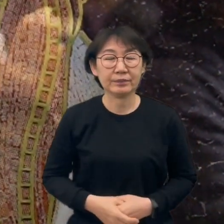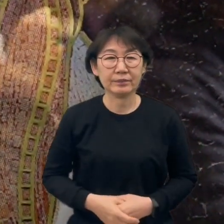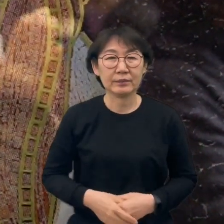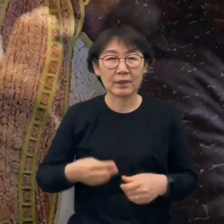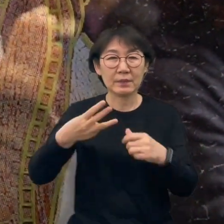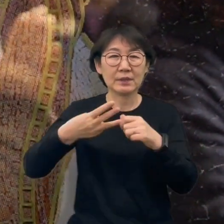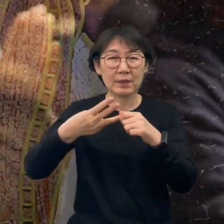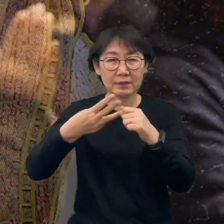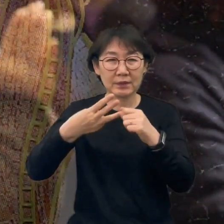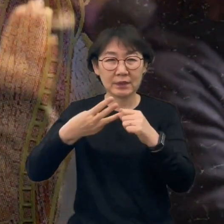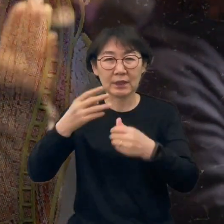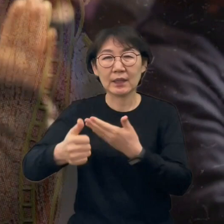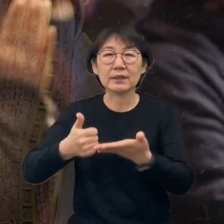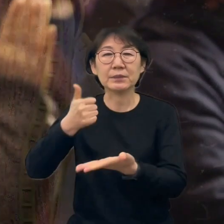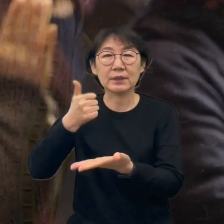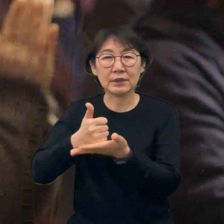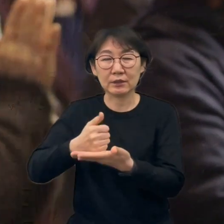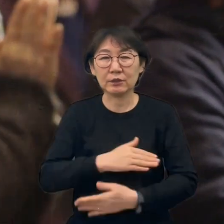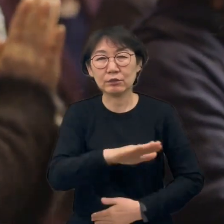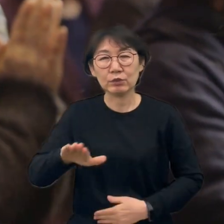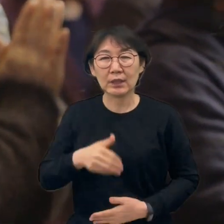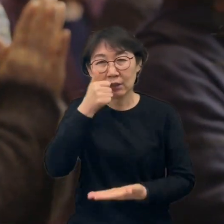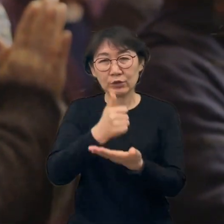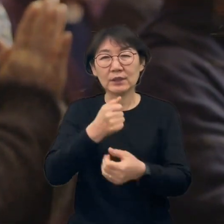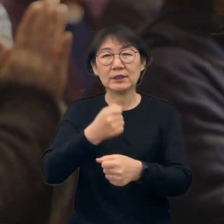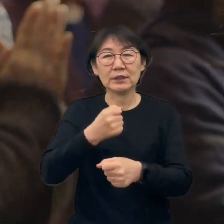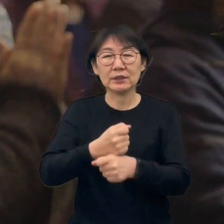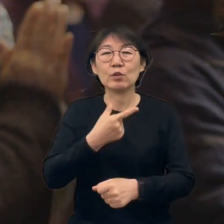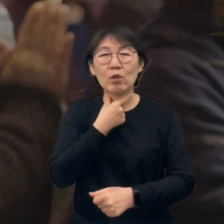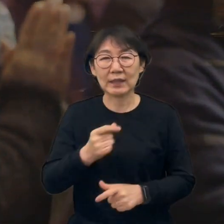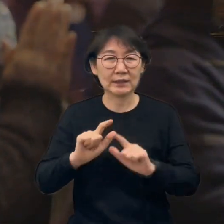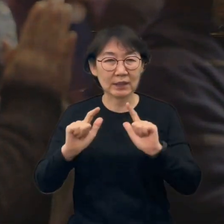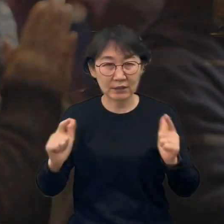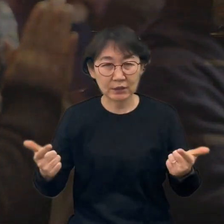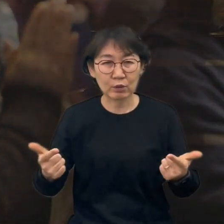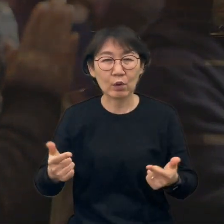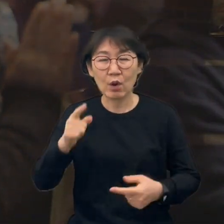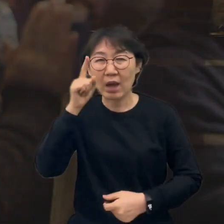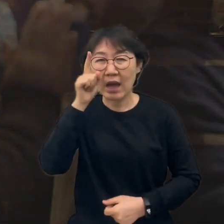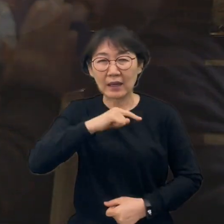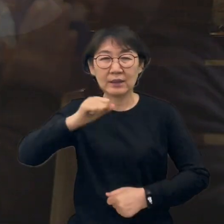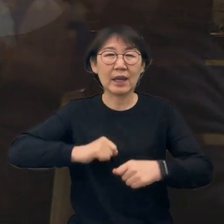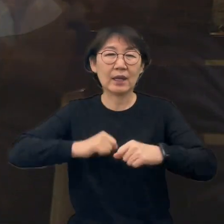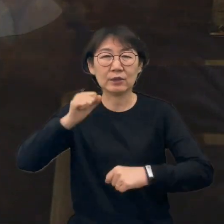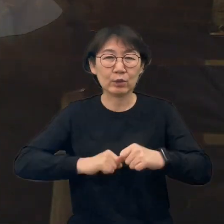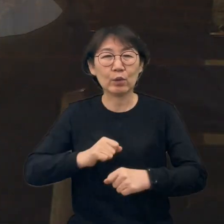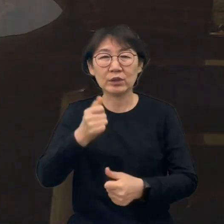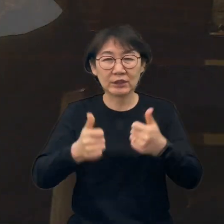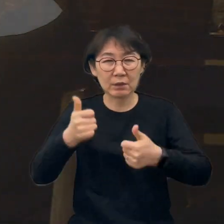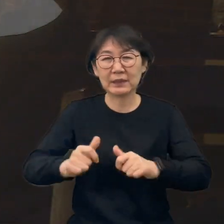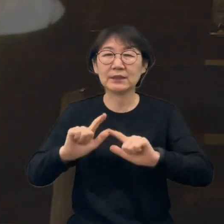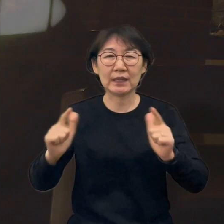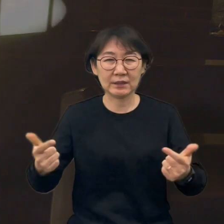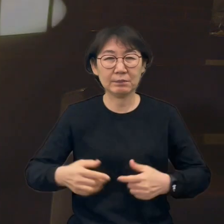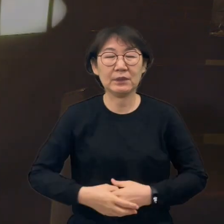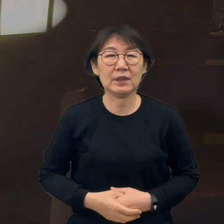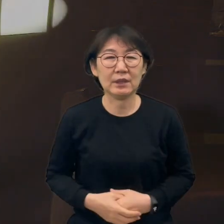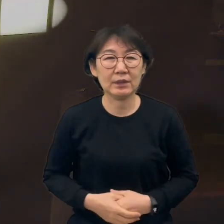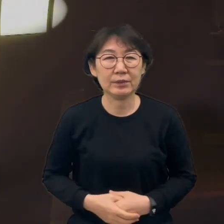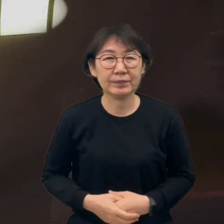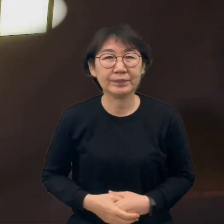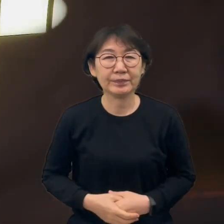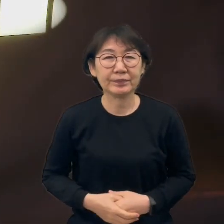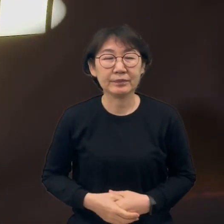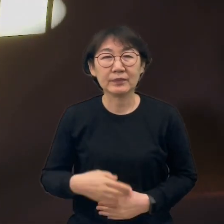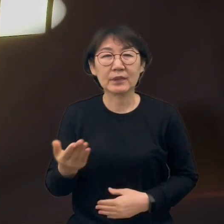것입니다. 다음으로 하느님께서는 우리가 죄를 짓기를 원하지 않으시고 악을 행하도록 시험하지